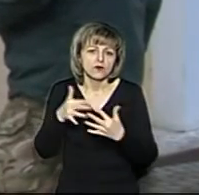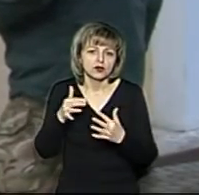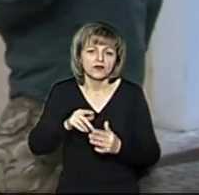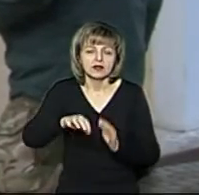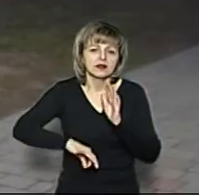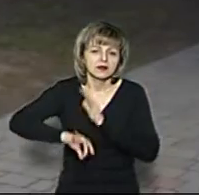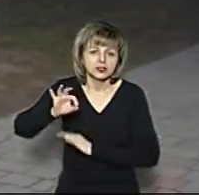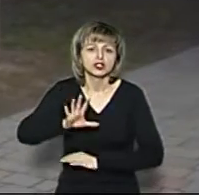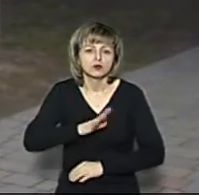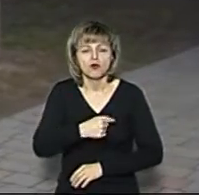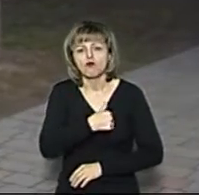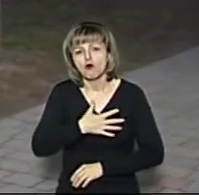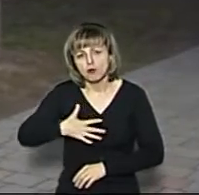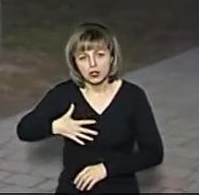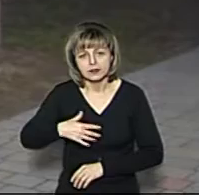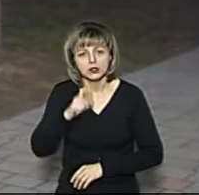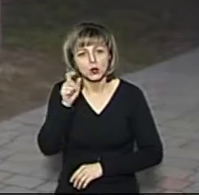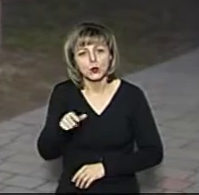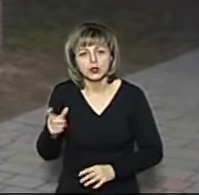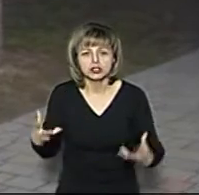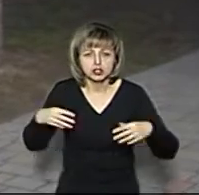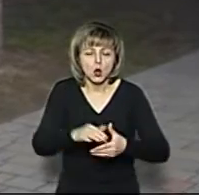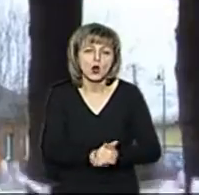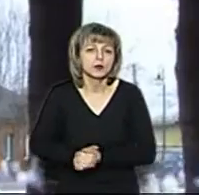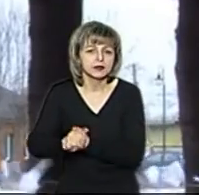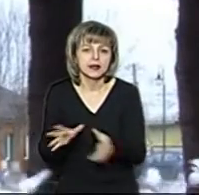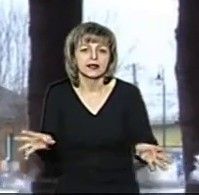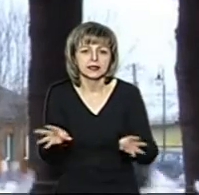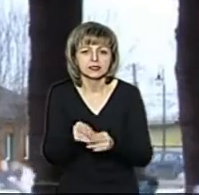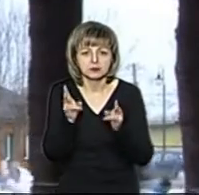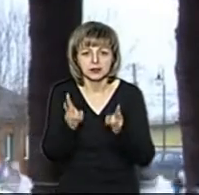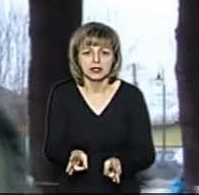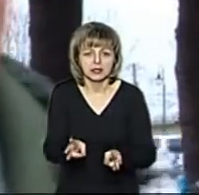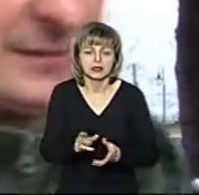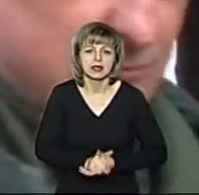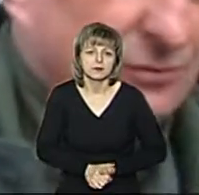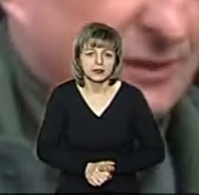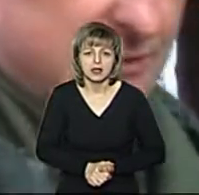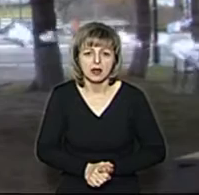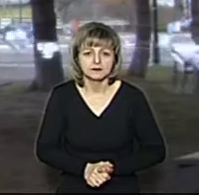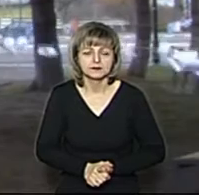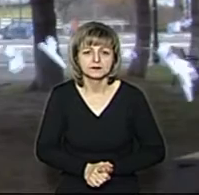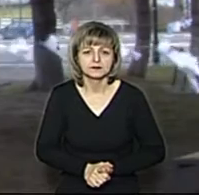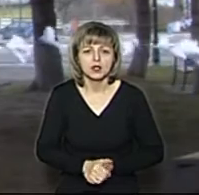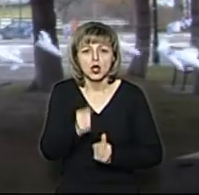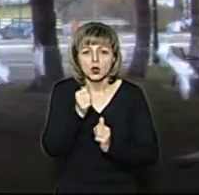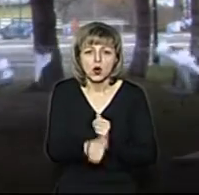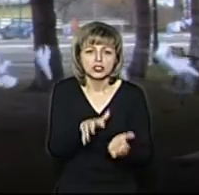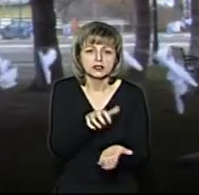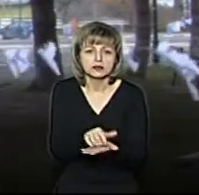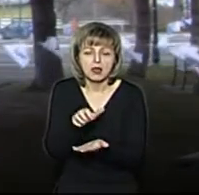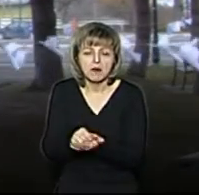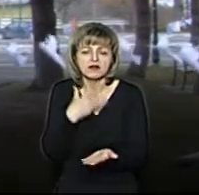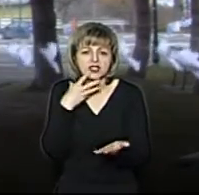поранений. Чоловік каже, тоді українців об'єднала спільна біда. Патріотизм людей вразив дуже. Кожен займався